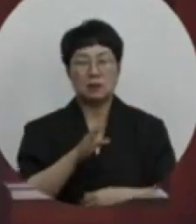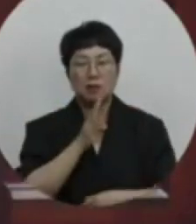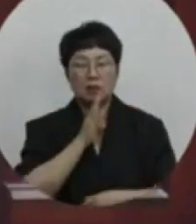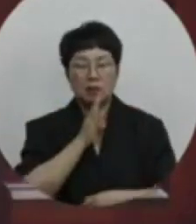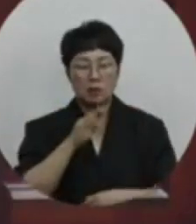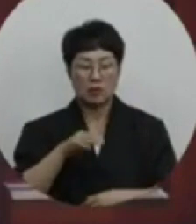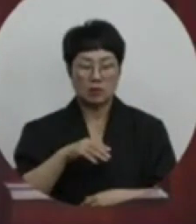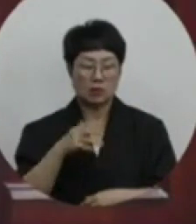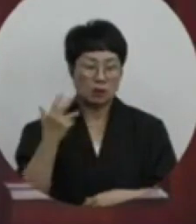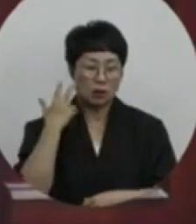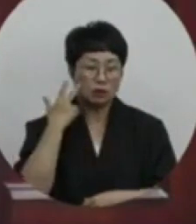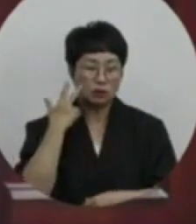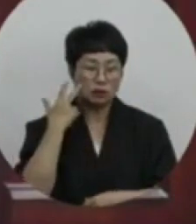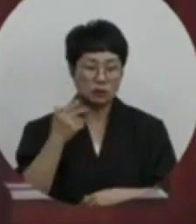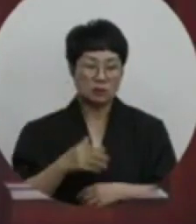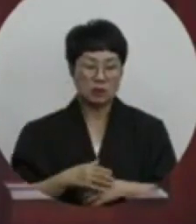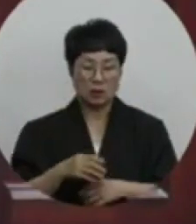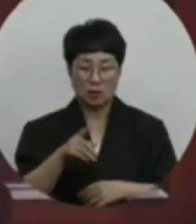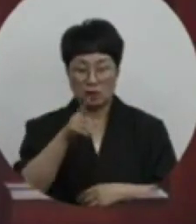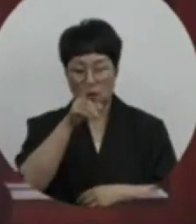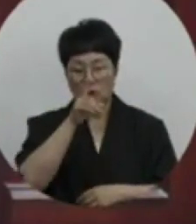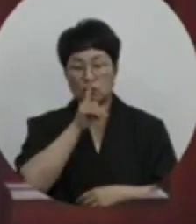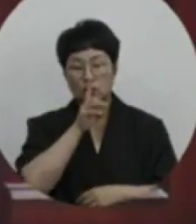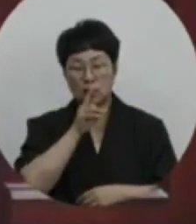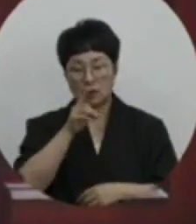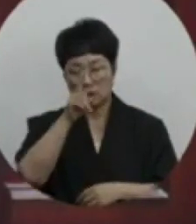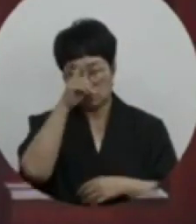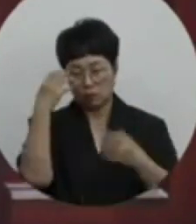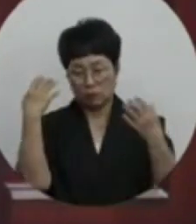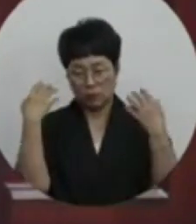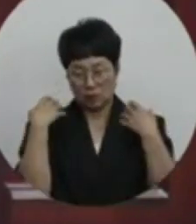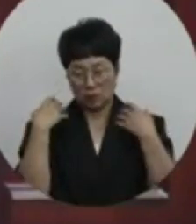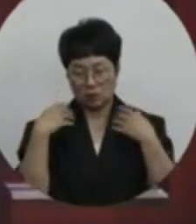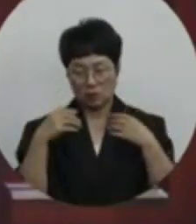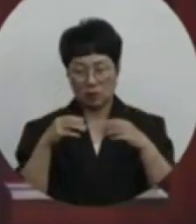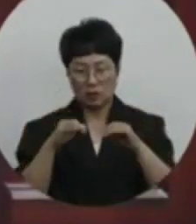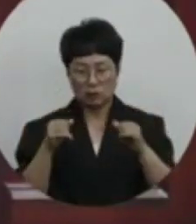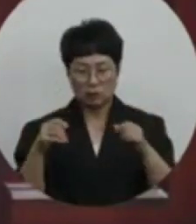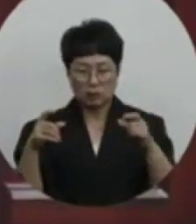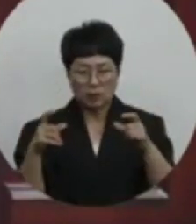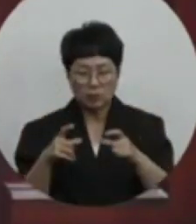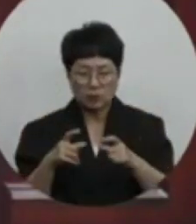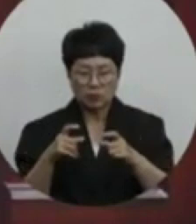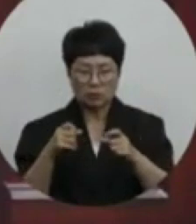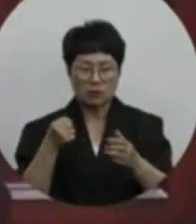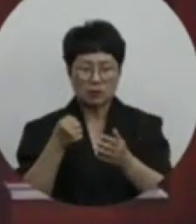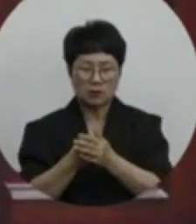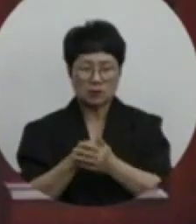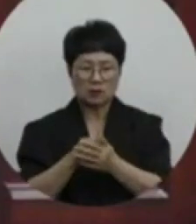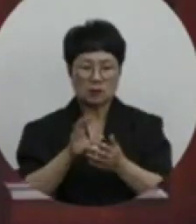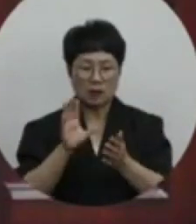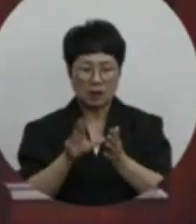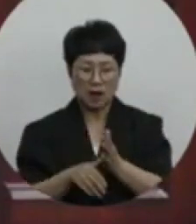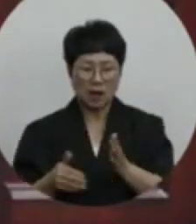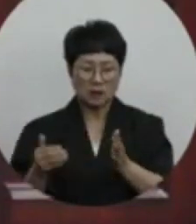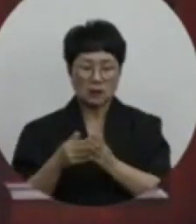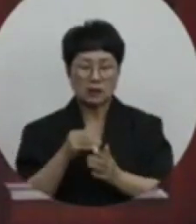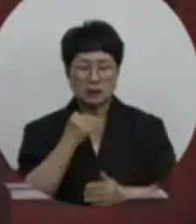우리 여주시는 중앙정부에서 인구 감소 지역으로 지정할 때까지 기다리고 있어야 하는